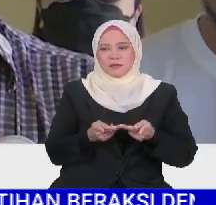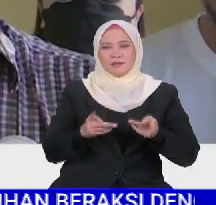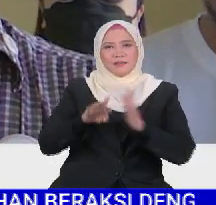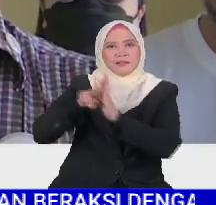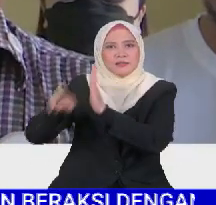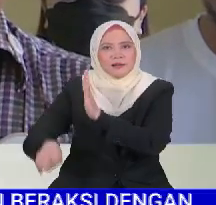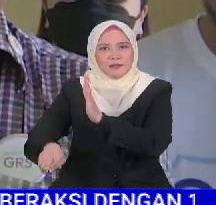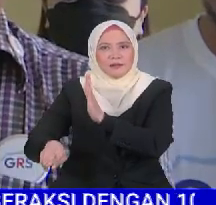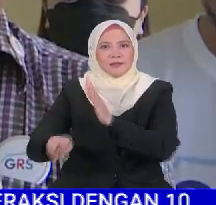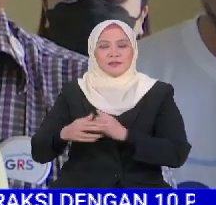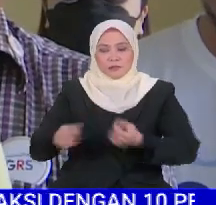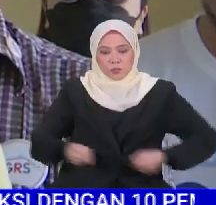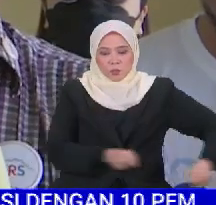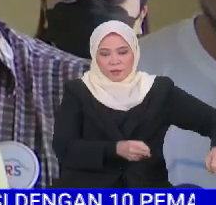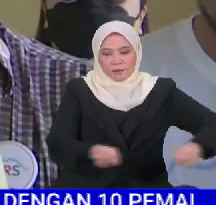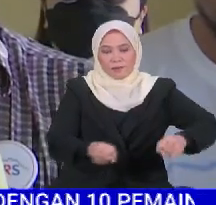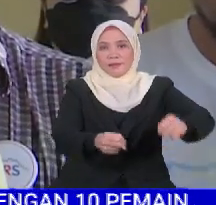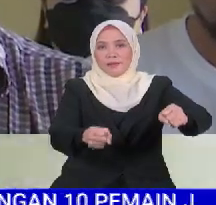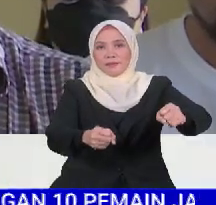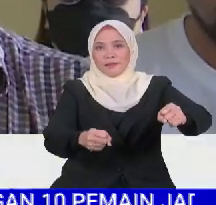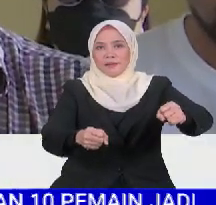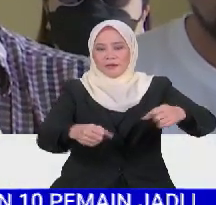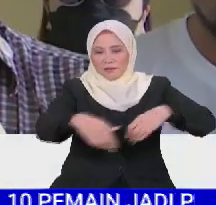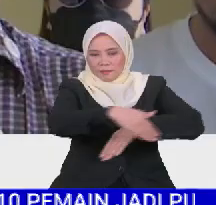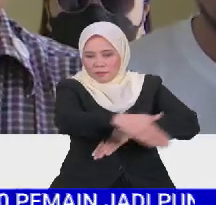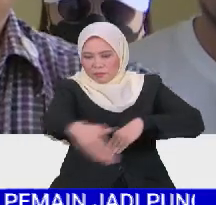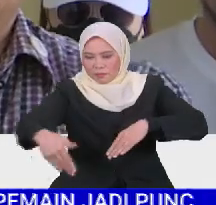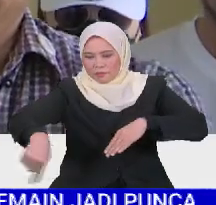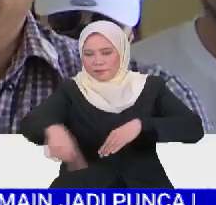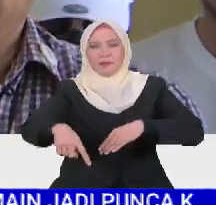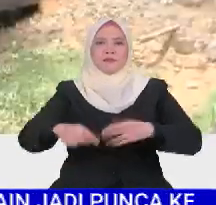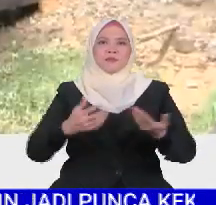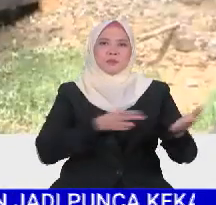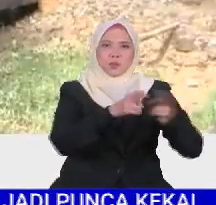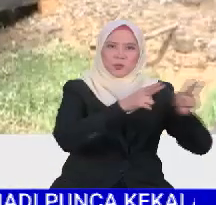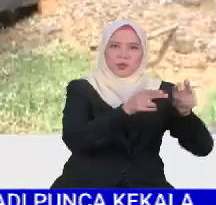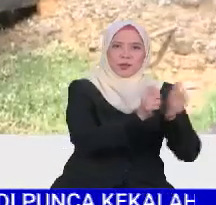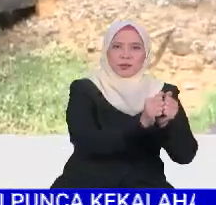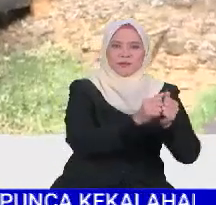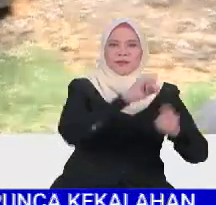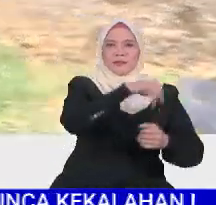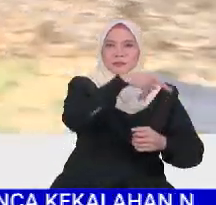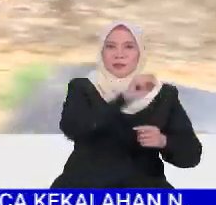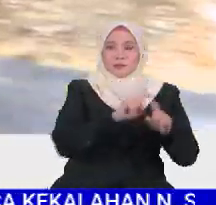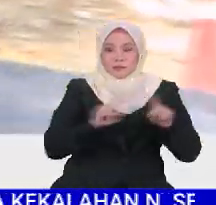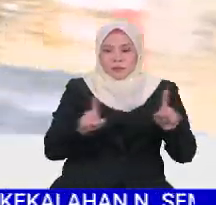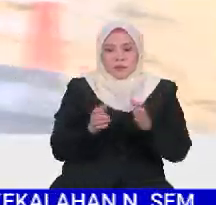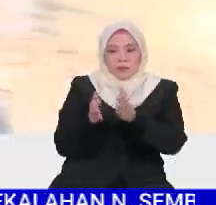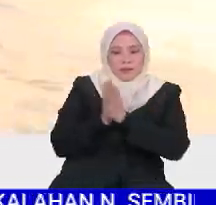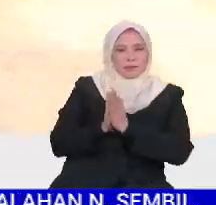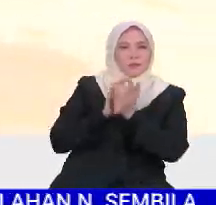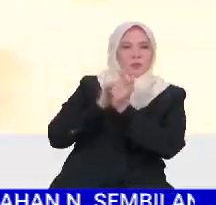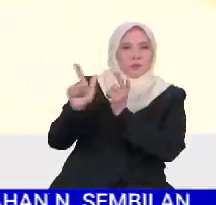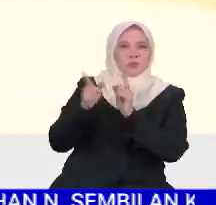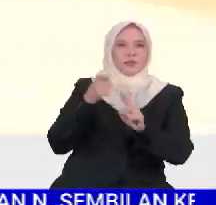whitening of the river Kami sedang uruskan dengan jabatan peparitan tapi kena meminta izin dengan